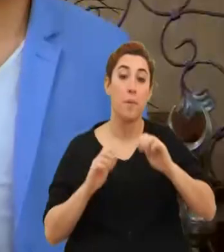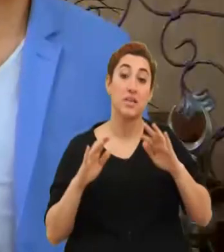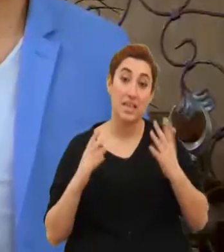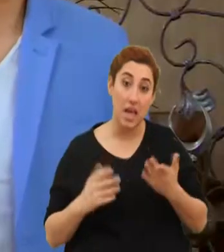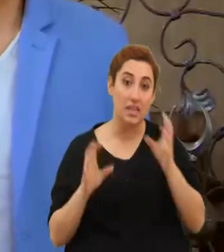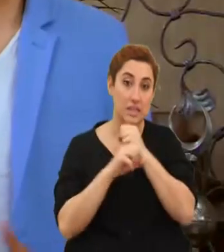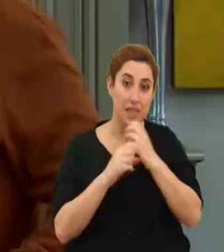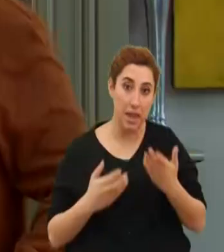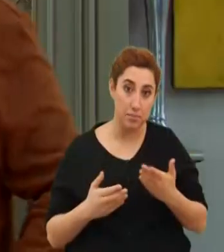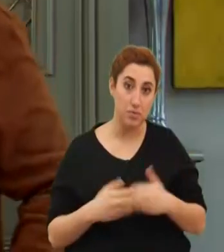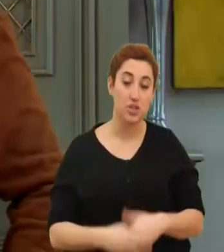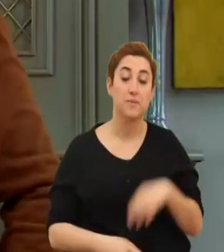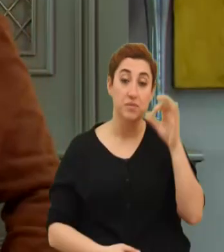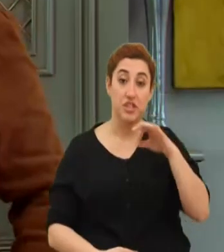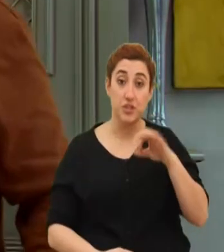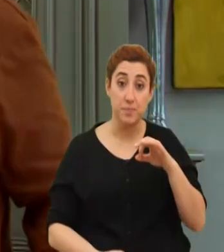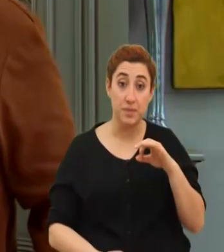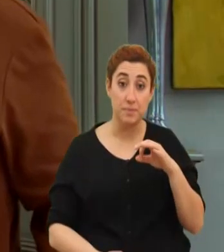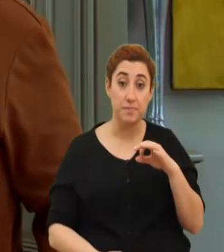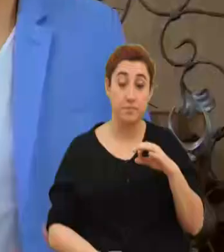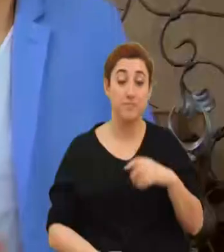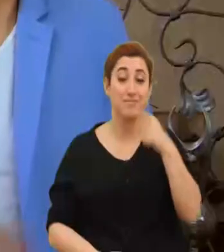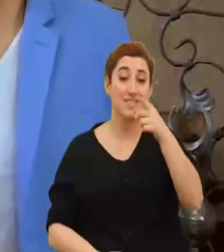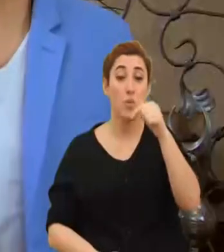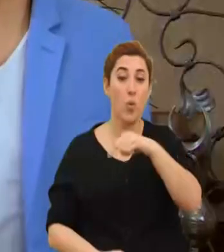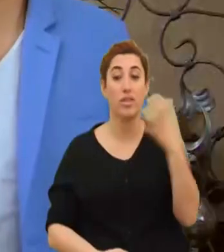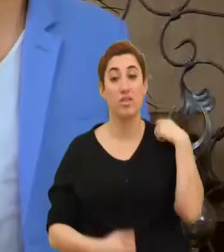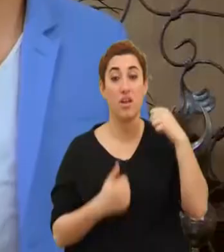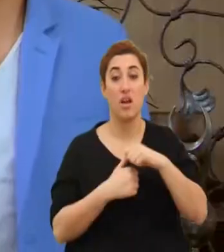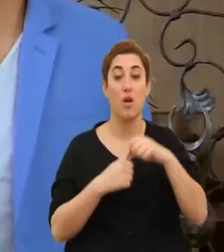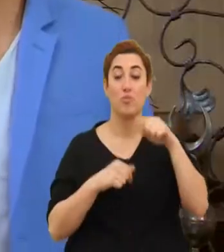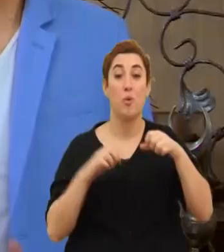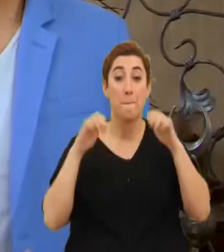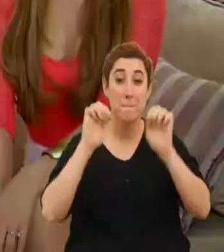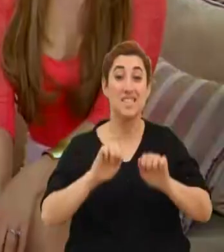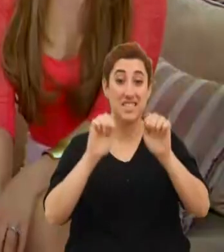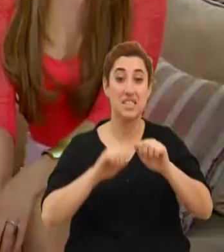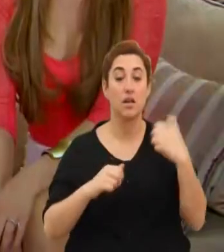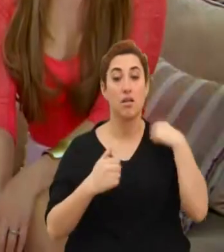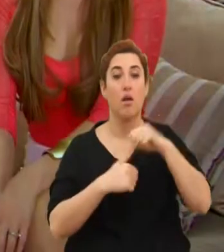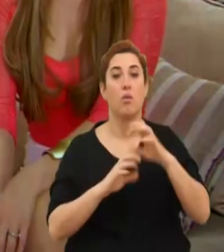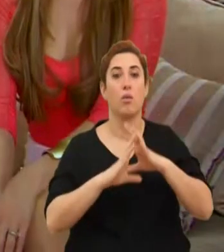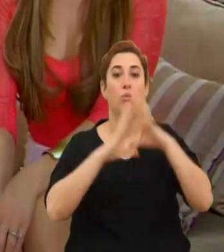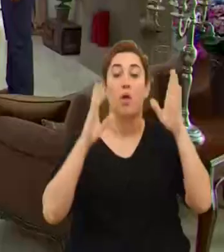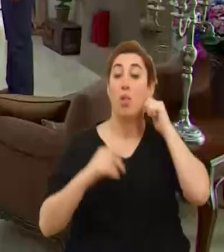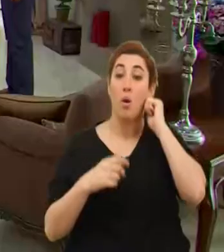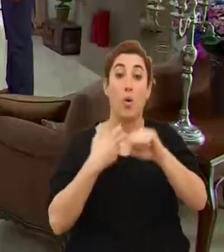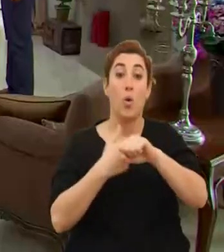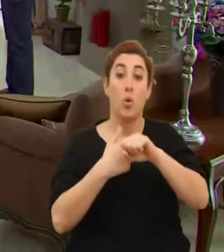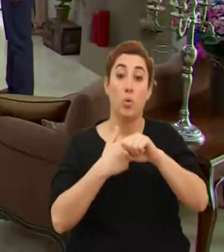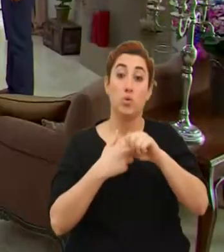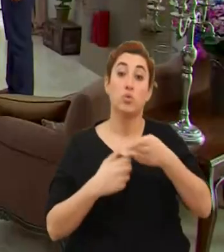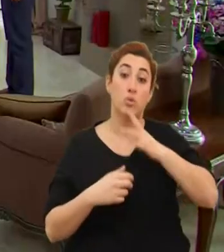saklamış, yani gizletmiş. Şimdi siz onun üzerinde yarattığınız bu baskı daha da kötü, Allah